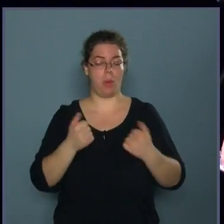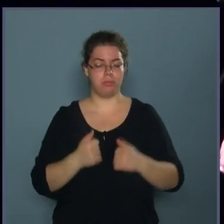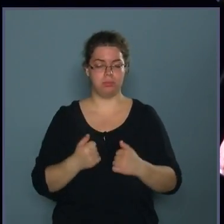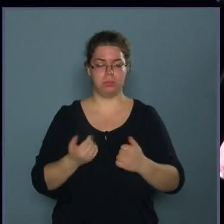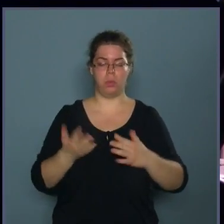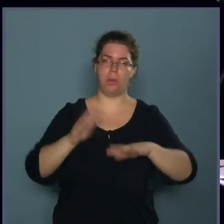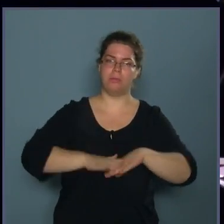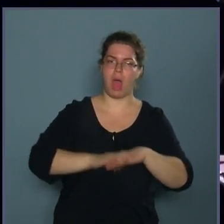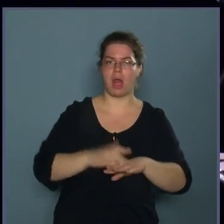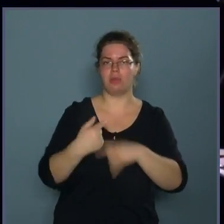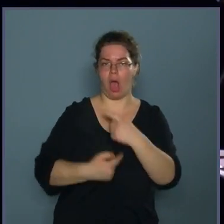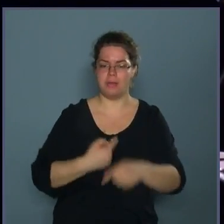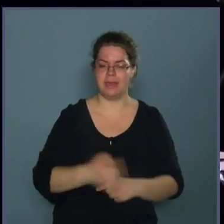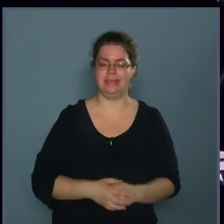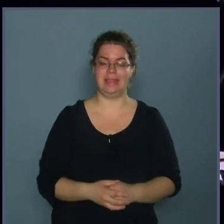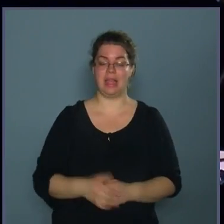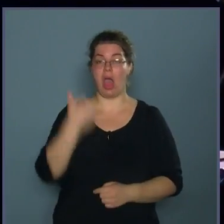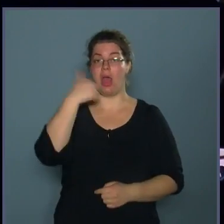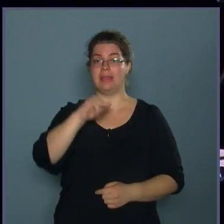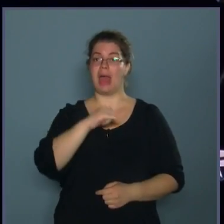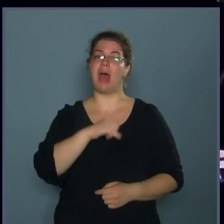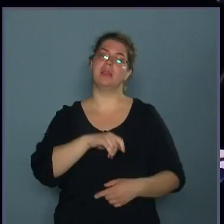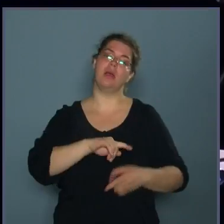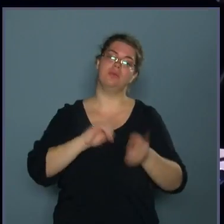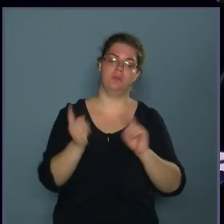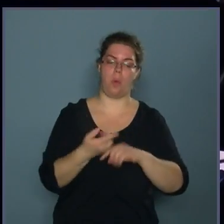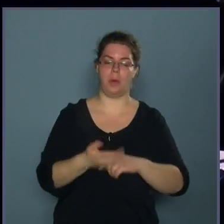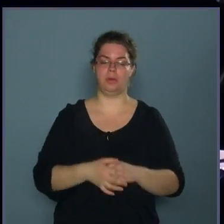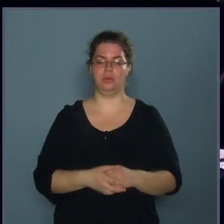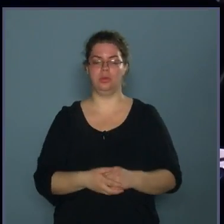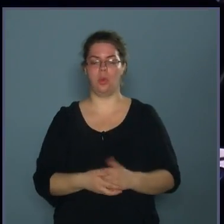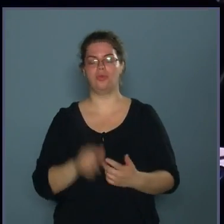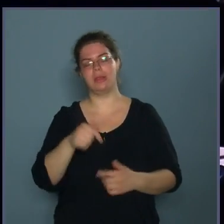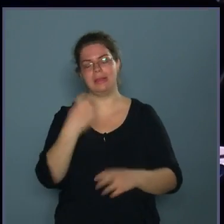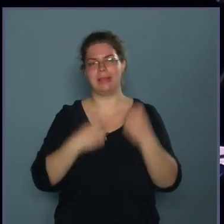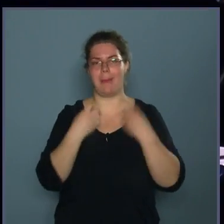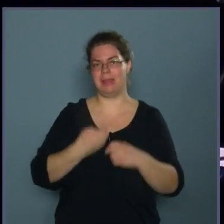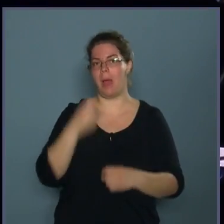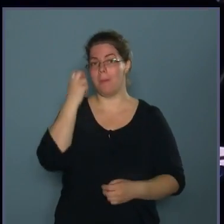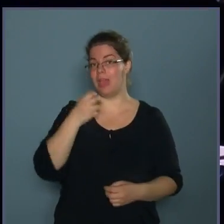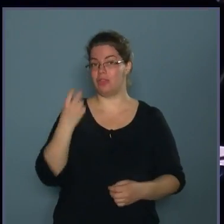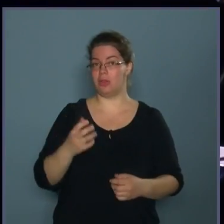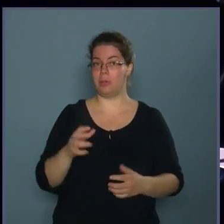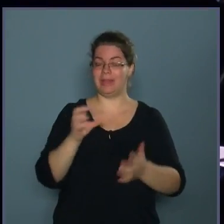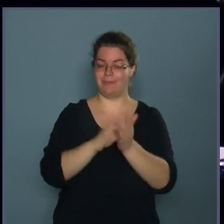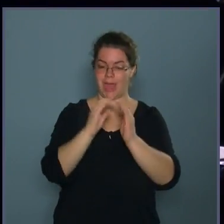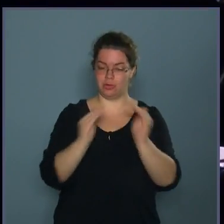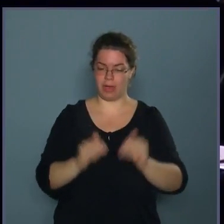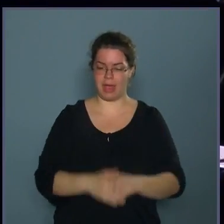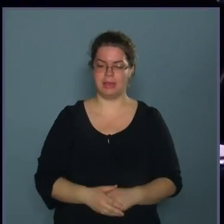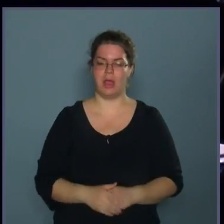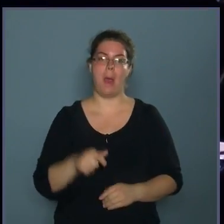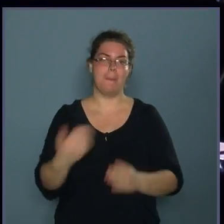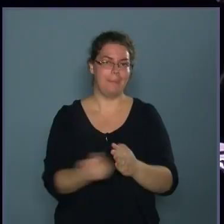ránk maradt hagyaték, a századfordulós, annak számítható Pest Erzsébeti városháza,